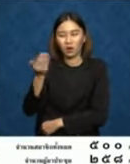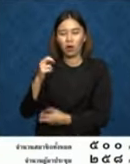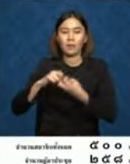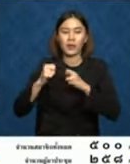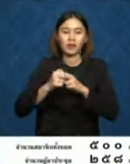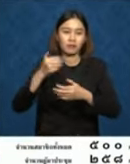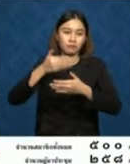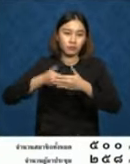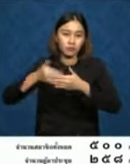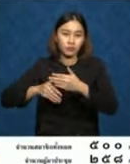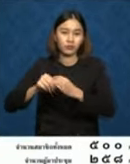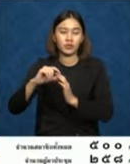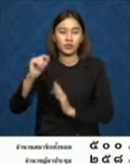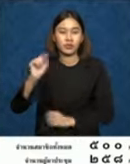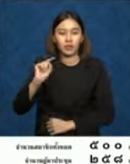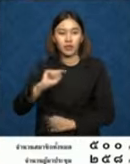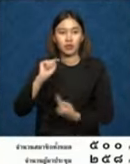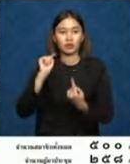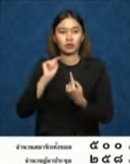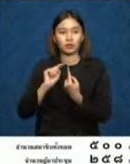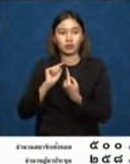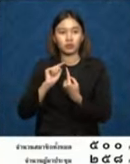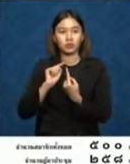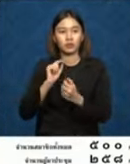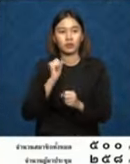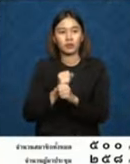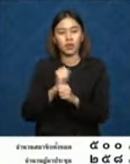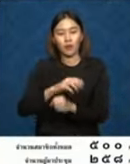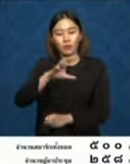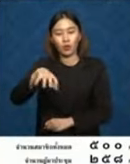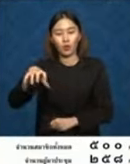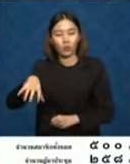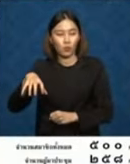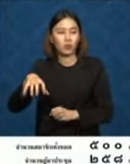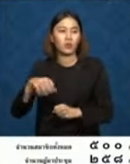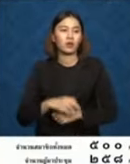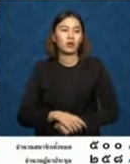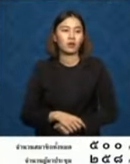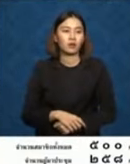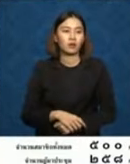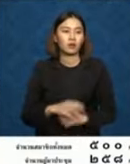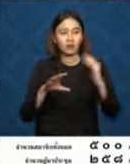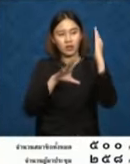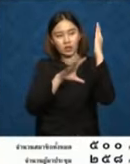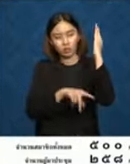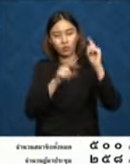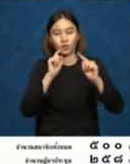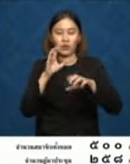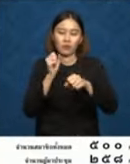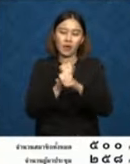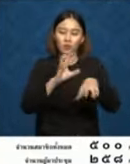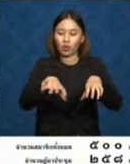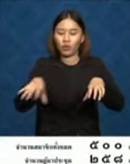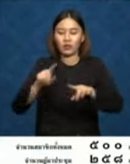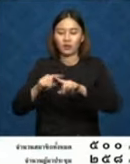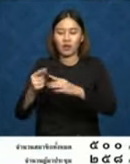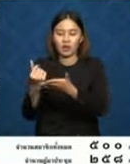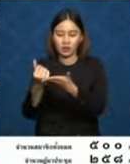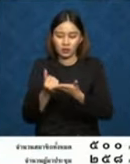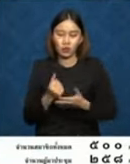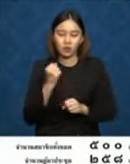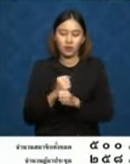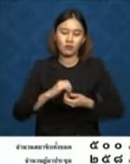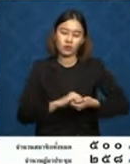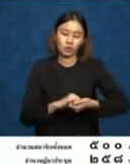ญหาในเรื่องของหน่วยนะครับอุทยานแห่งชาติหมู่เกาะชุมพรและอีกไหนหลายหน่วยงานนะครับขอให้บูรณาการร่